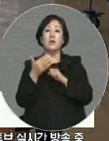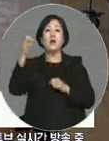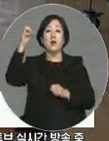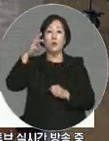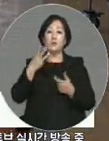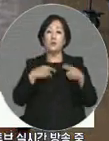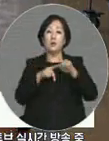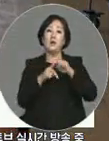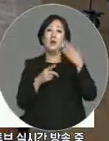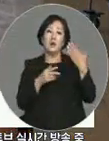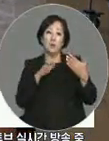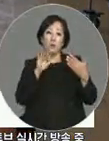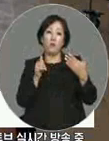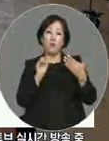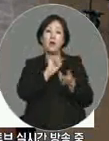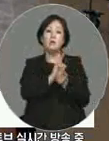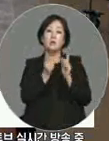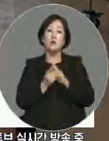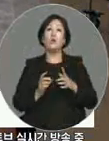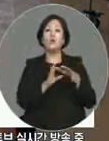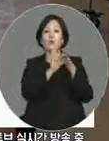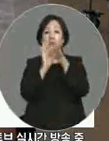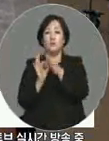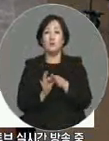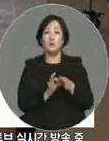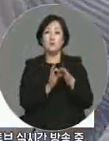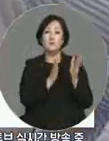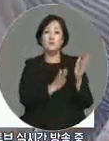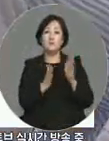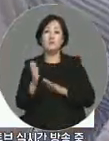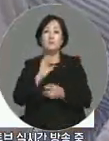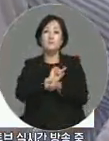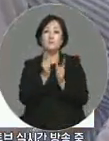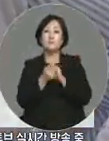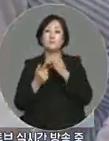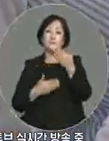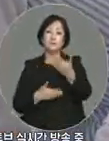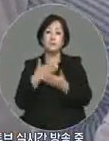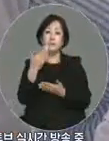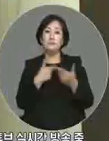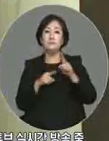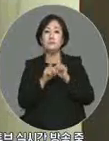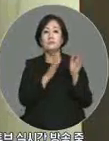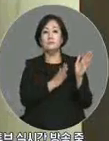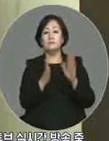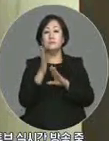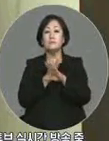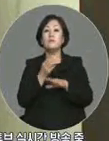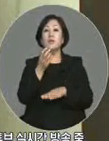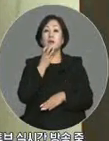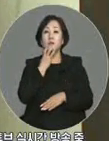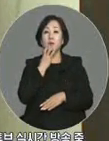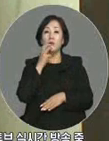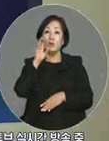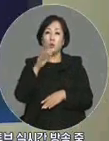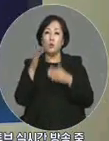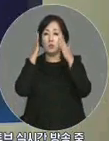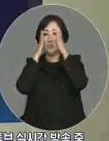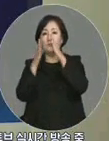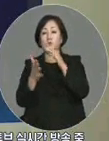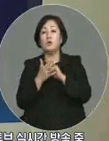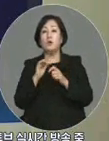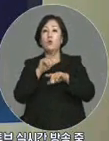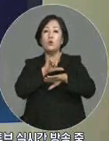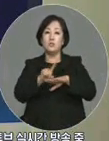등 9개 대학과 네트워크를 구축하기로 하고 대학 간 협력에 적극 나서고 있습니다. 수도권 집중과 지방대 소멸